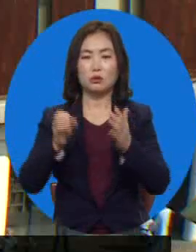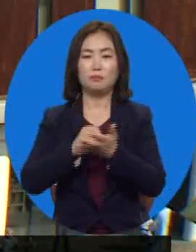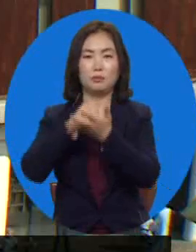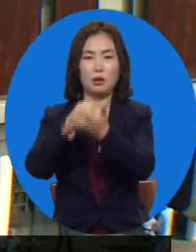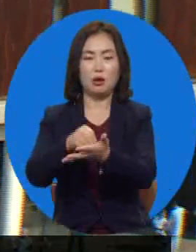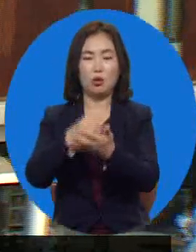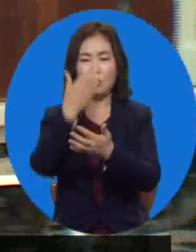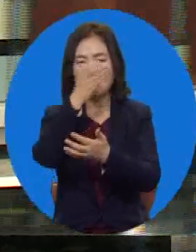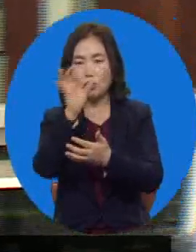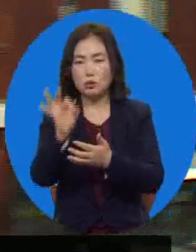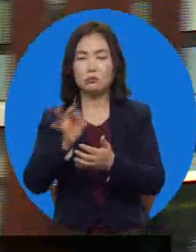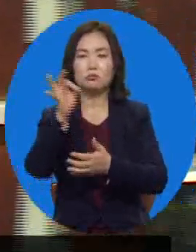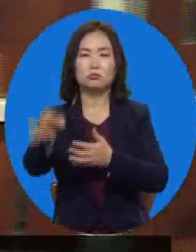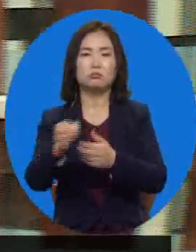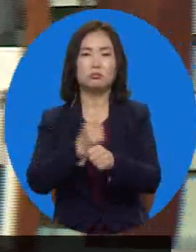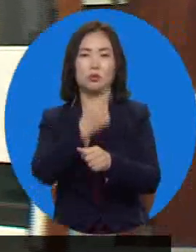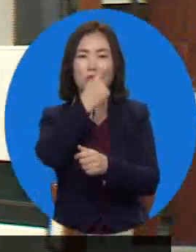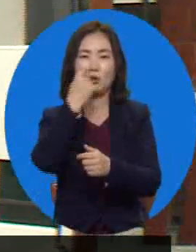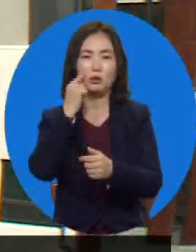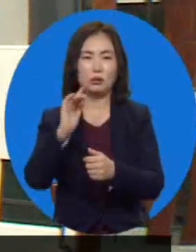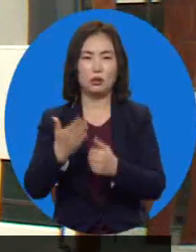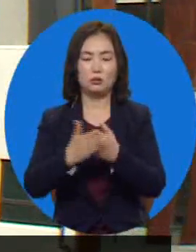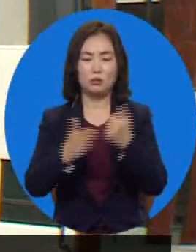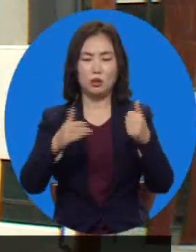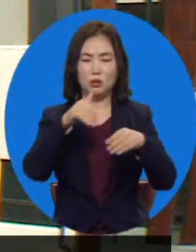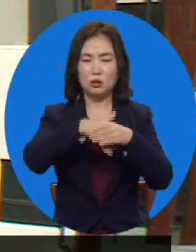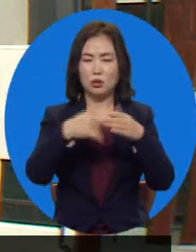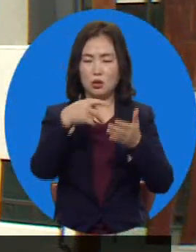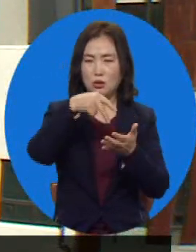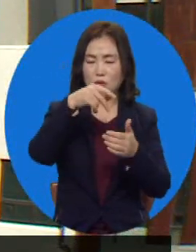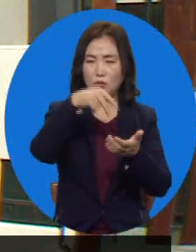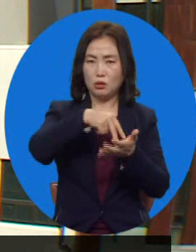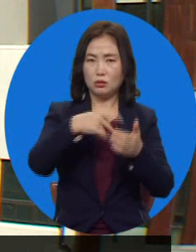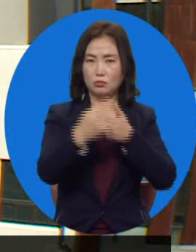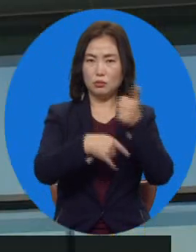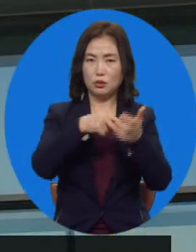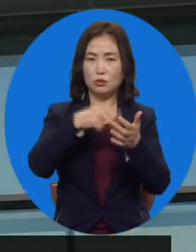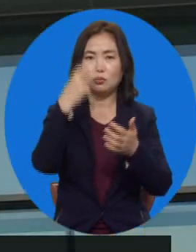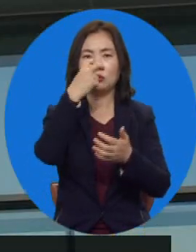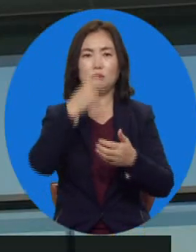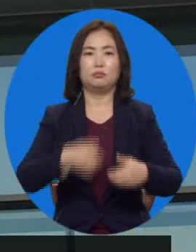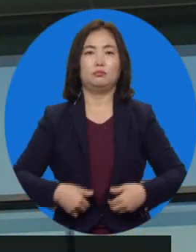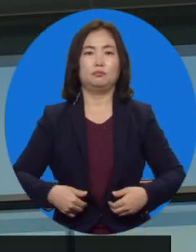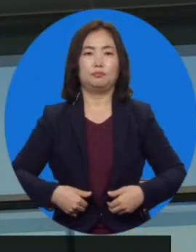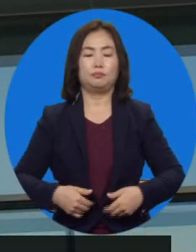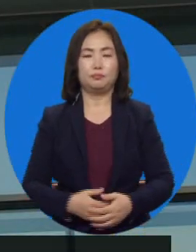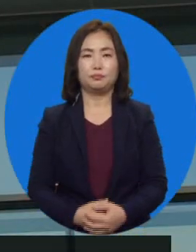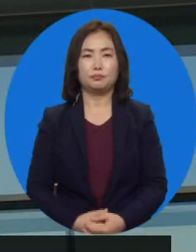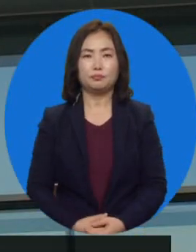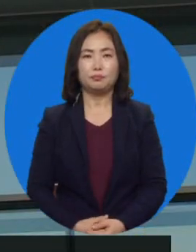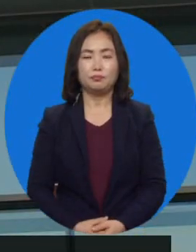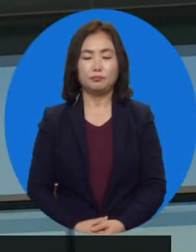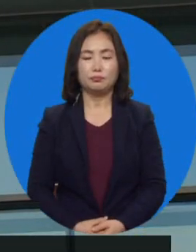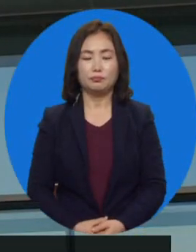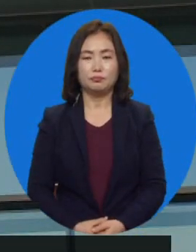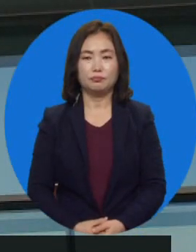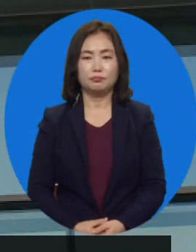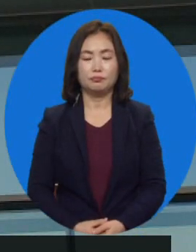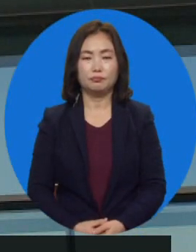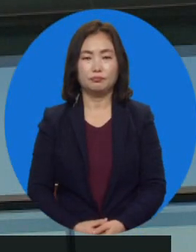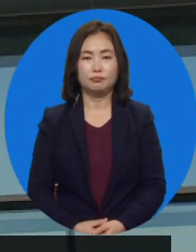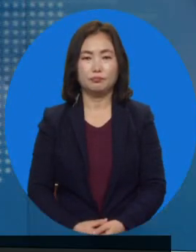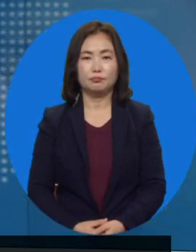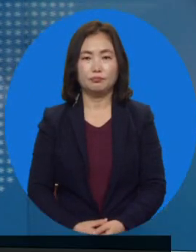하고 후원금도 낸 것으로 확인돼 선관위 차원의 조사가 필요해 보입니다 mbc 뉴스 홍석주